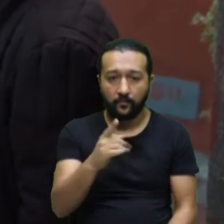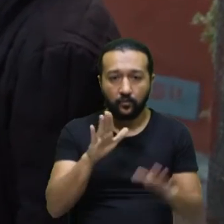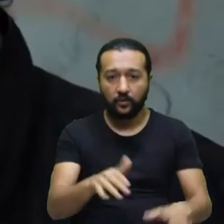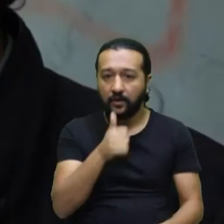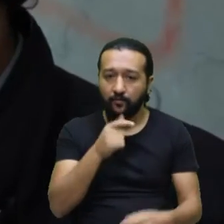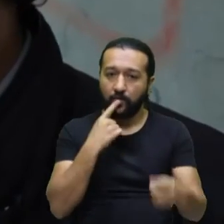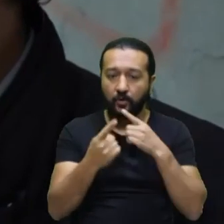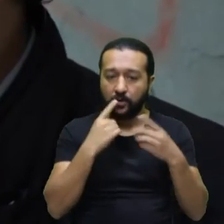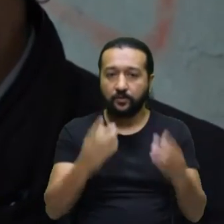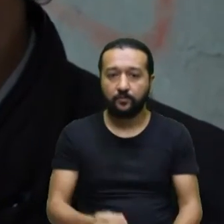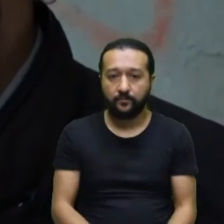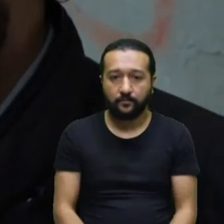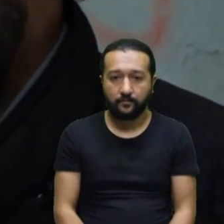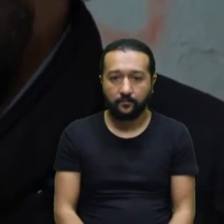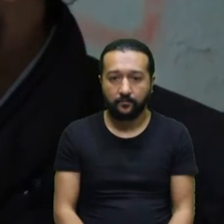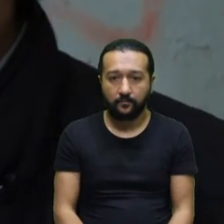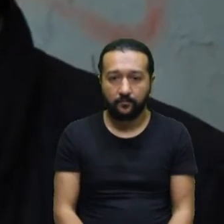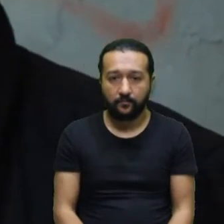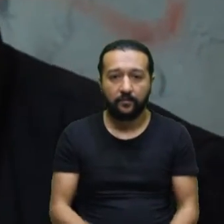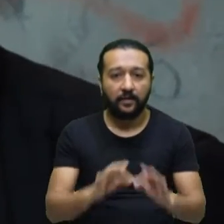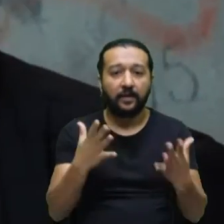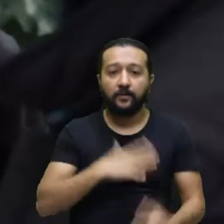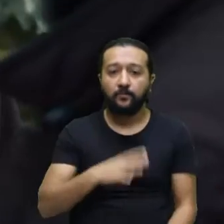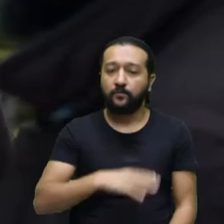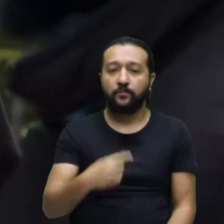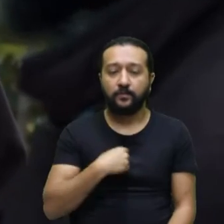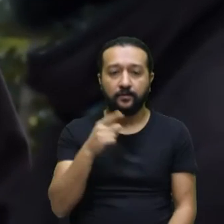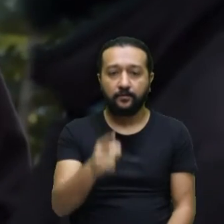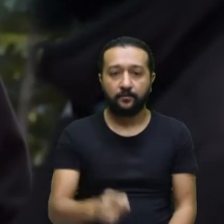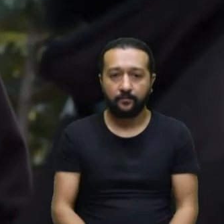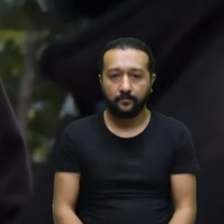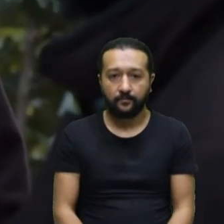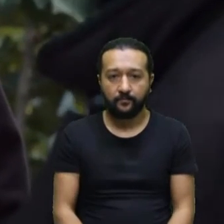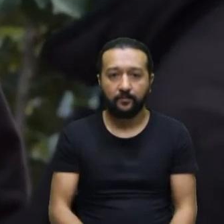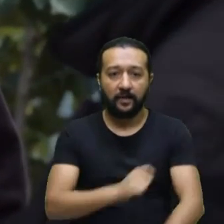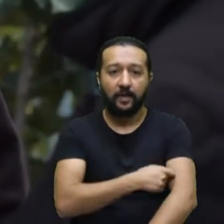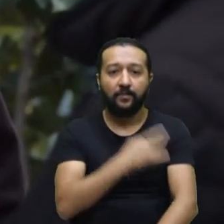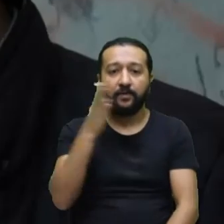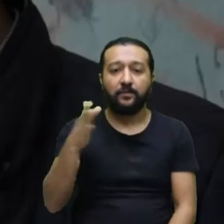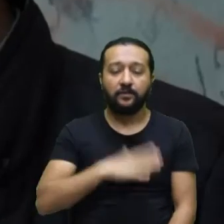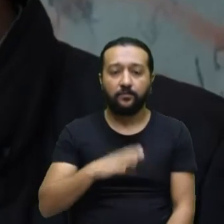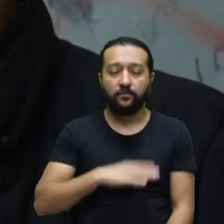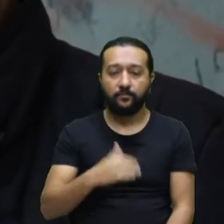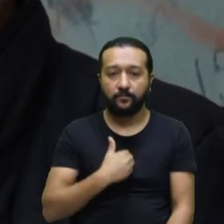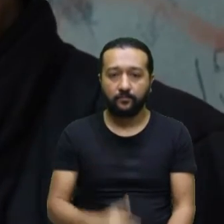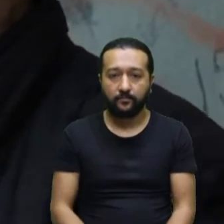Bir dur da adam gibi konuşalım. Ne istiyorsunuz benden? Almanya'ya gitmek